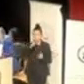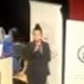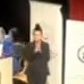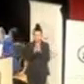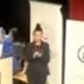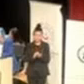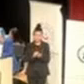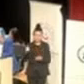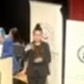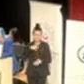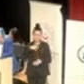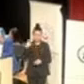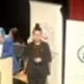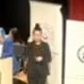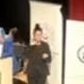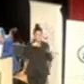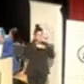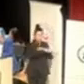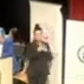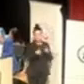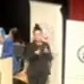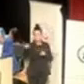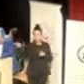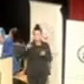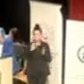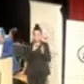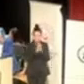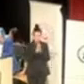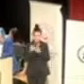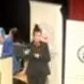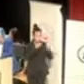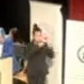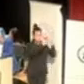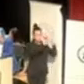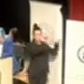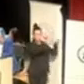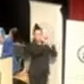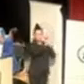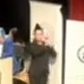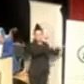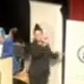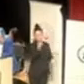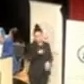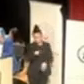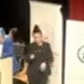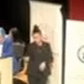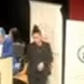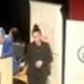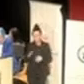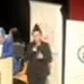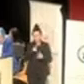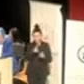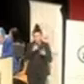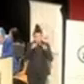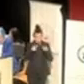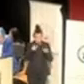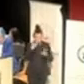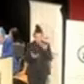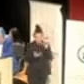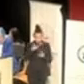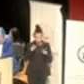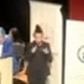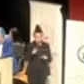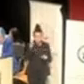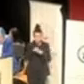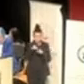Eserlerini yüklüyorlar. Bağlanan eserler telif koruma süresi ve ticari dönüşüm devam eden güncel eserlerdir. Kaynakların korunması ayrıca da TÜBİTAK